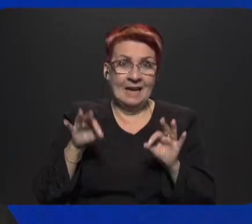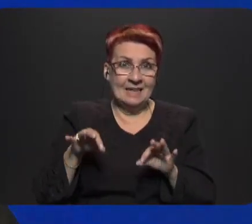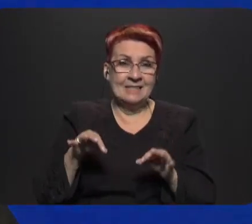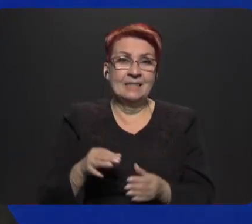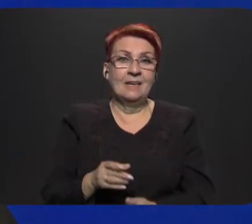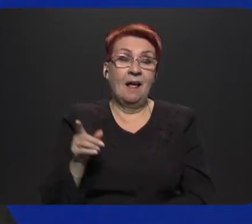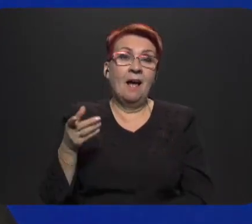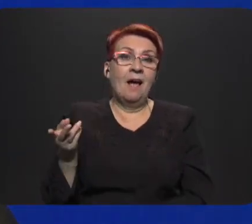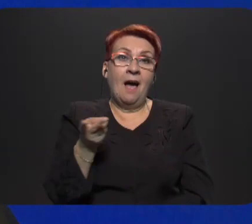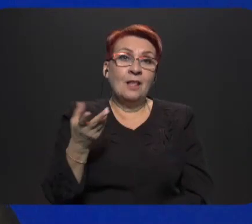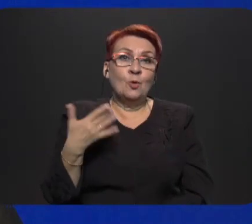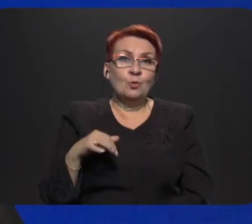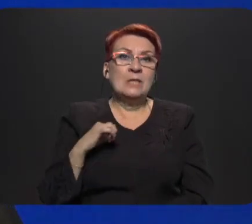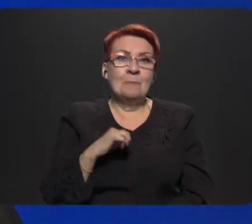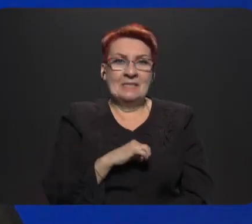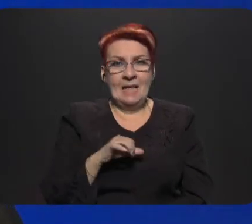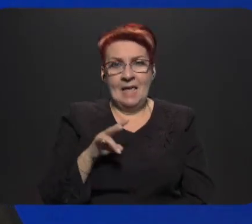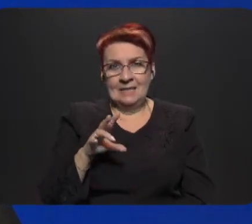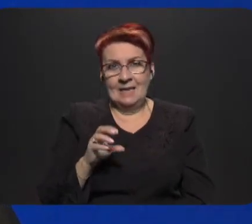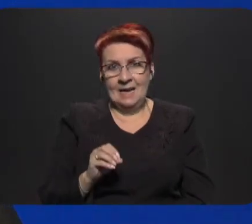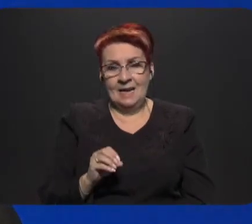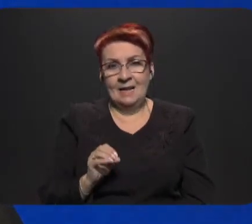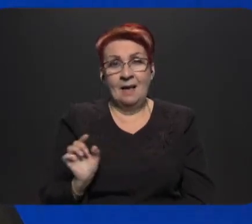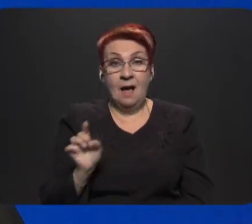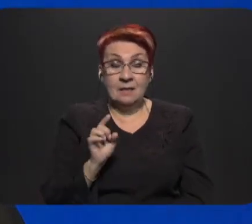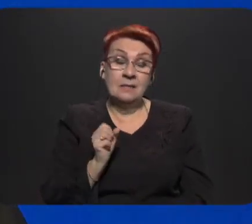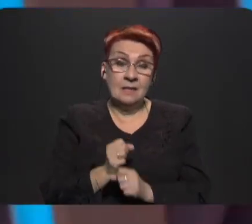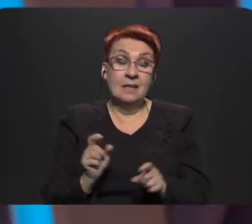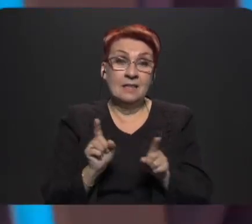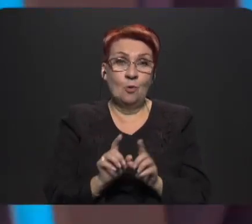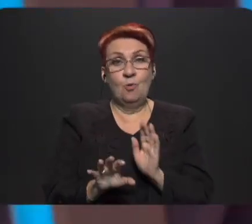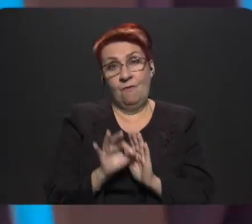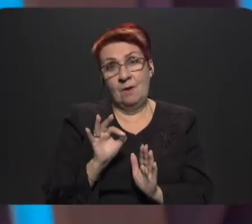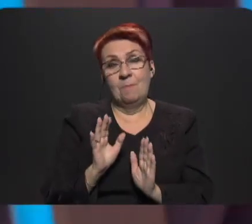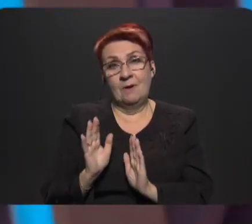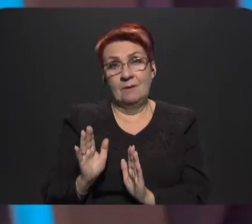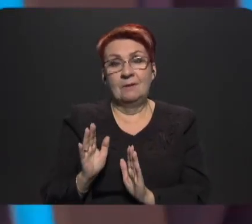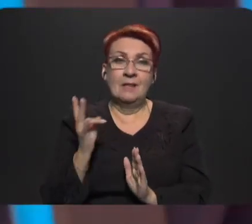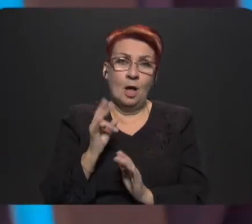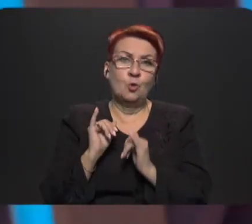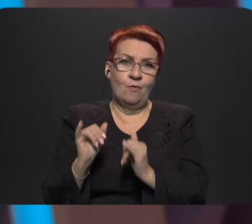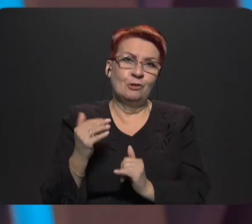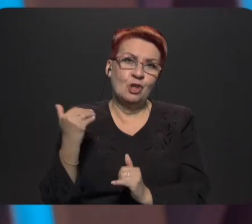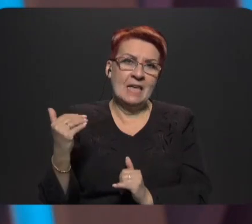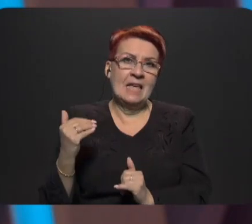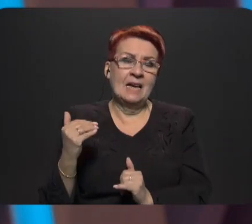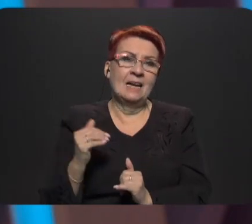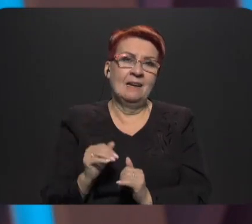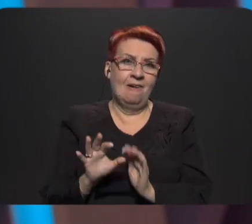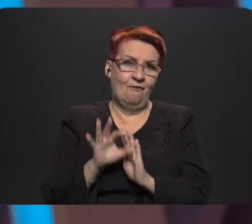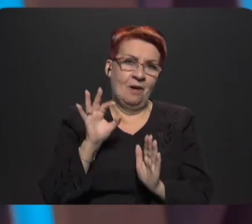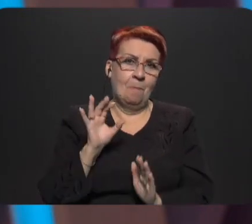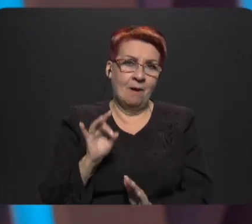Они уже самостоятельные, да. Они сделали такой выбор, и их выбор надо, конечно же, уважать, безусловно.